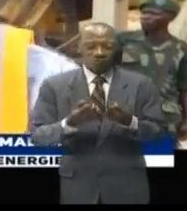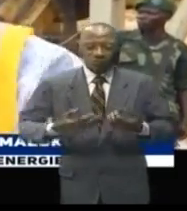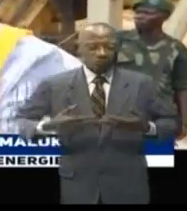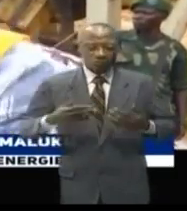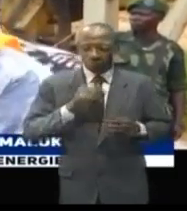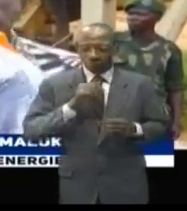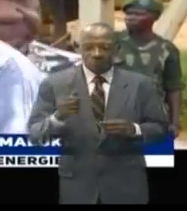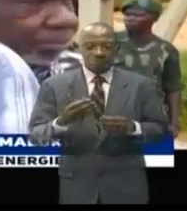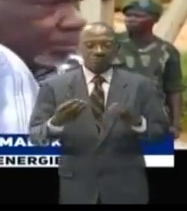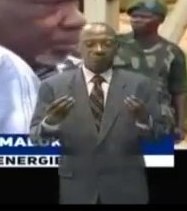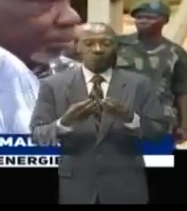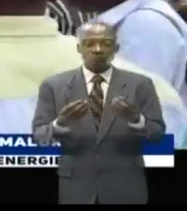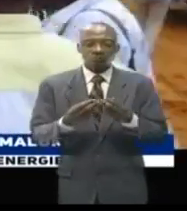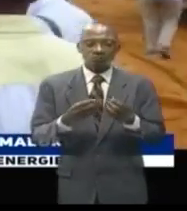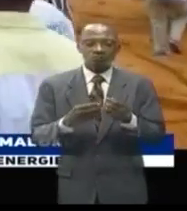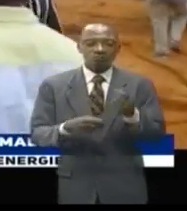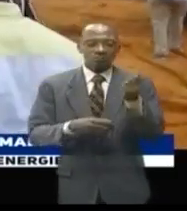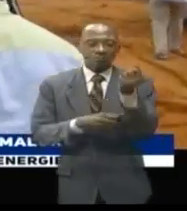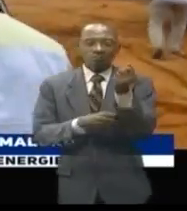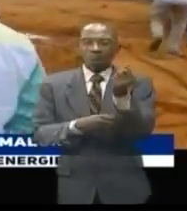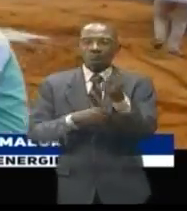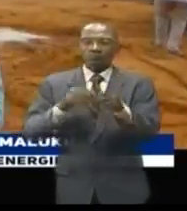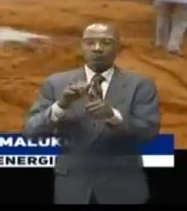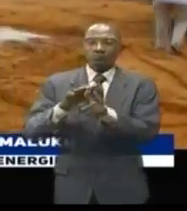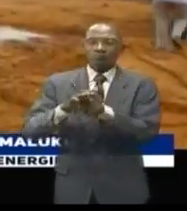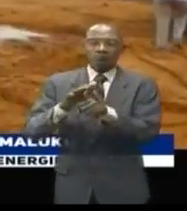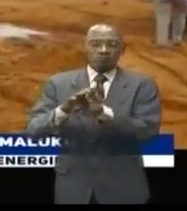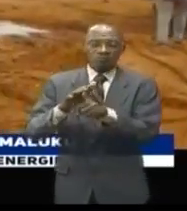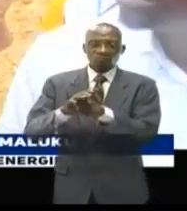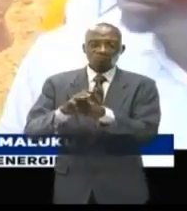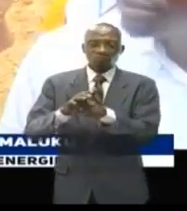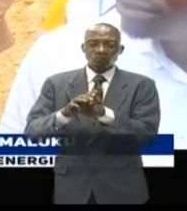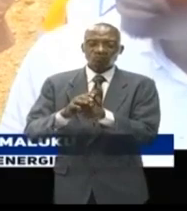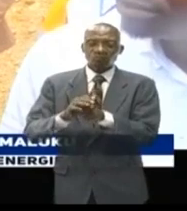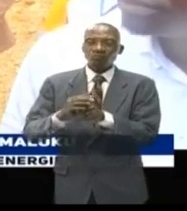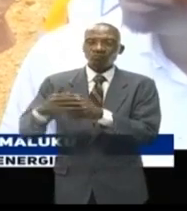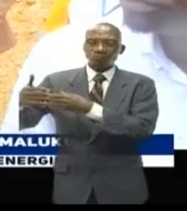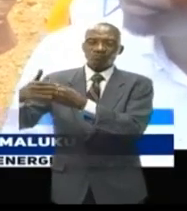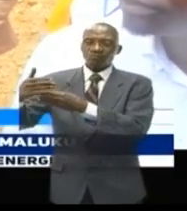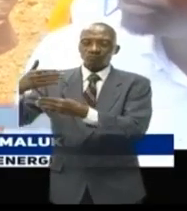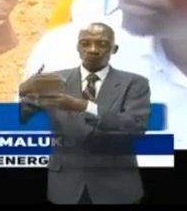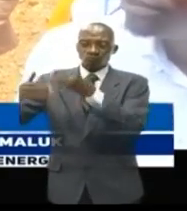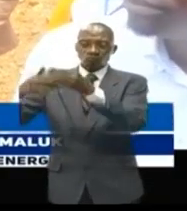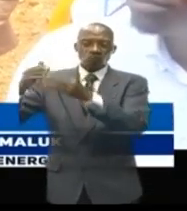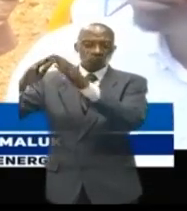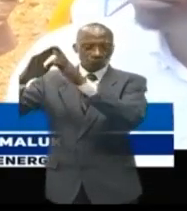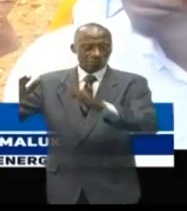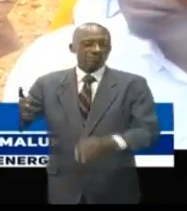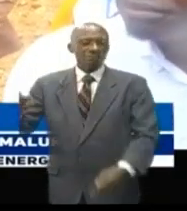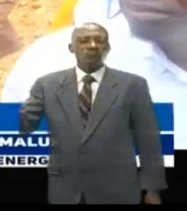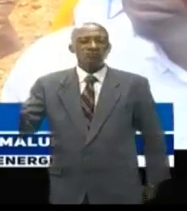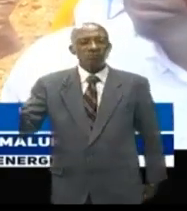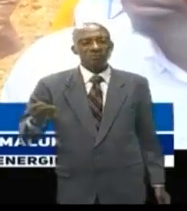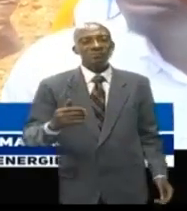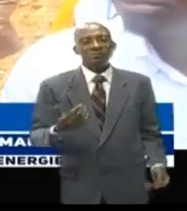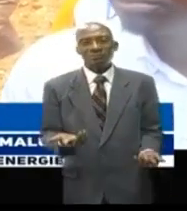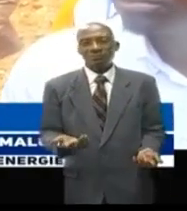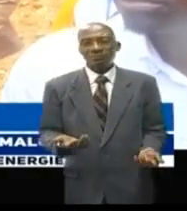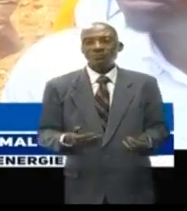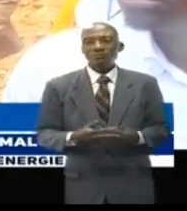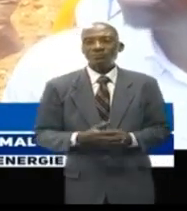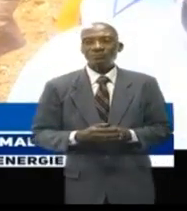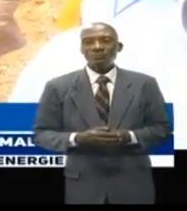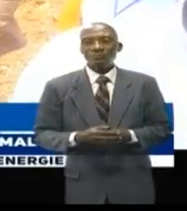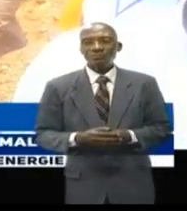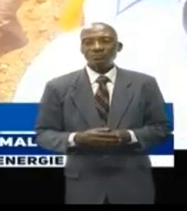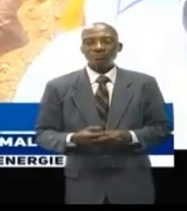que la Régie des USA exploite depuis 1971 de la matière grise je crois que nous devons